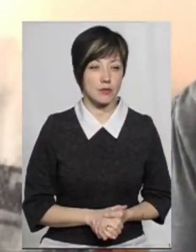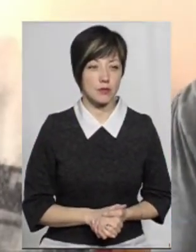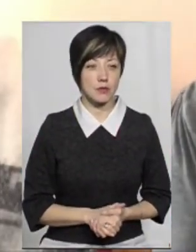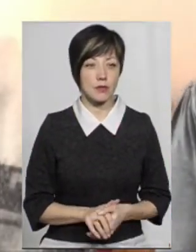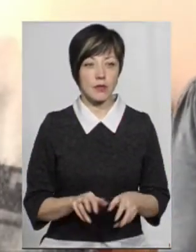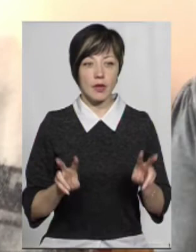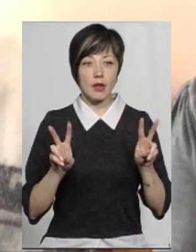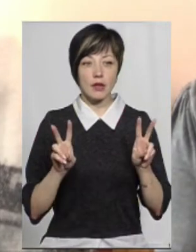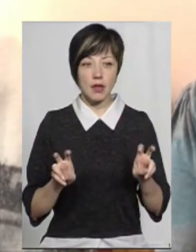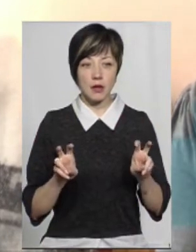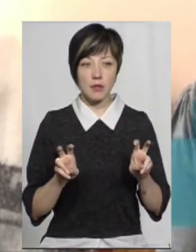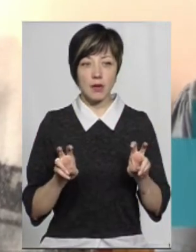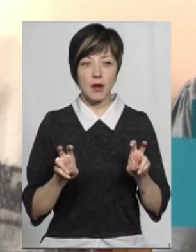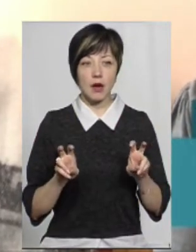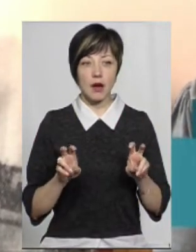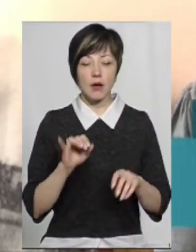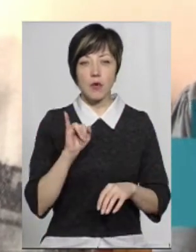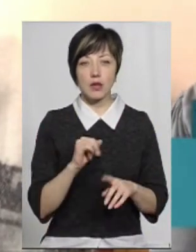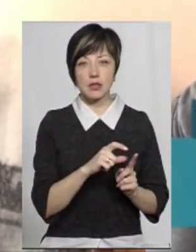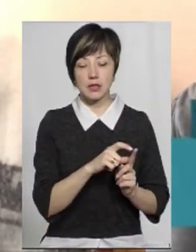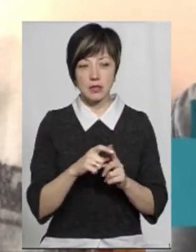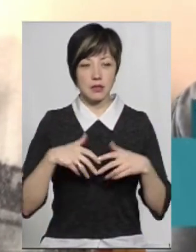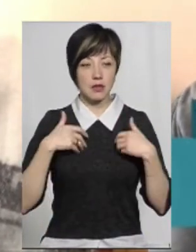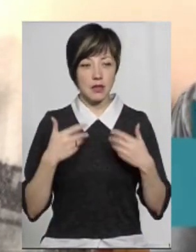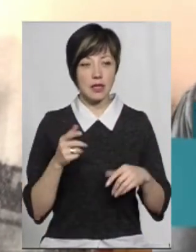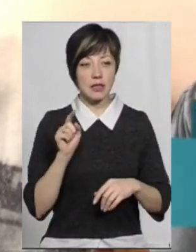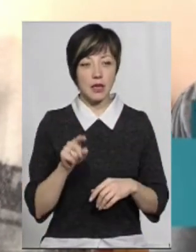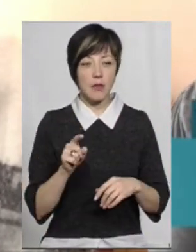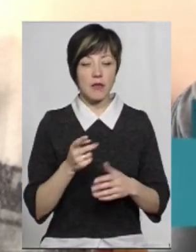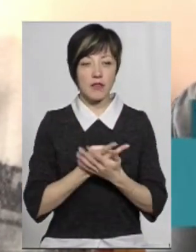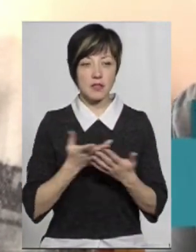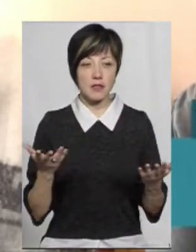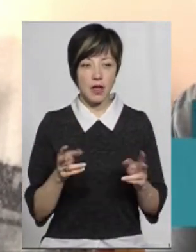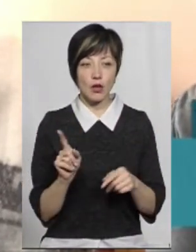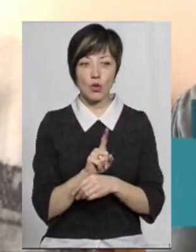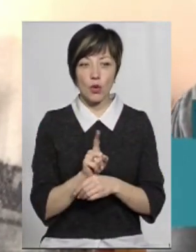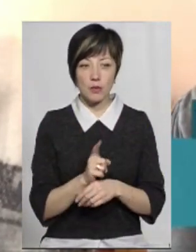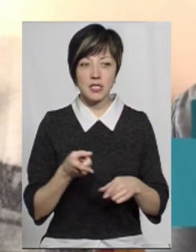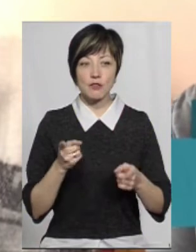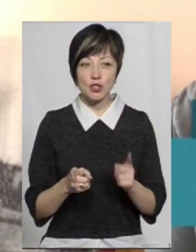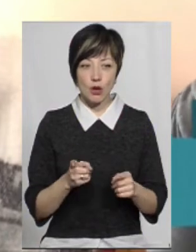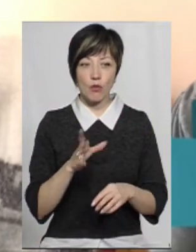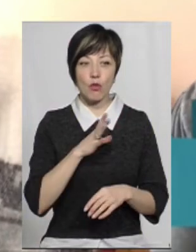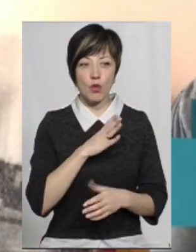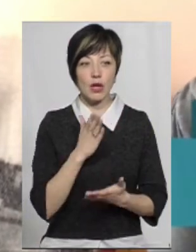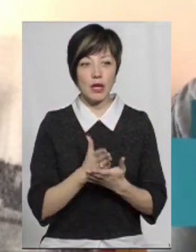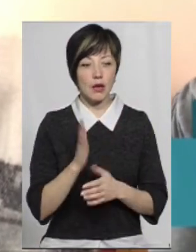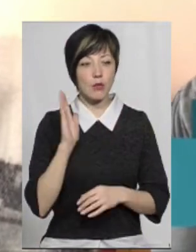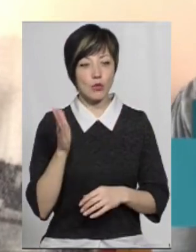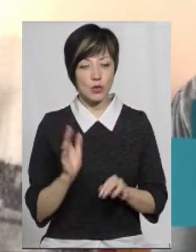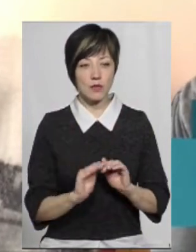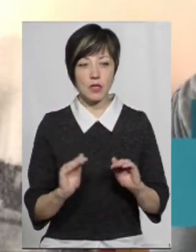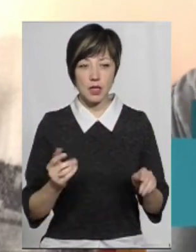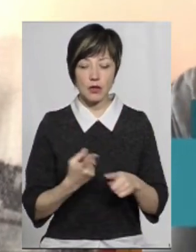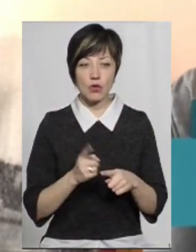Тема лихослів'я. Там воно висвітлюється як норма. Звичайно, воно було, є і буде в дітей